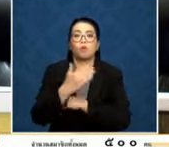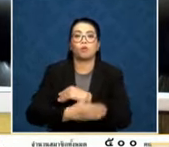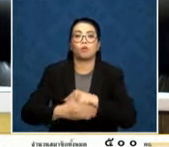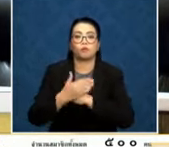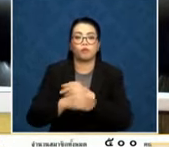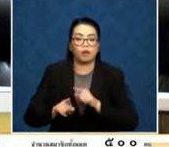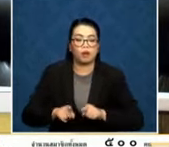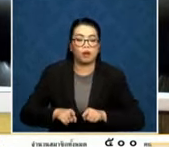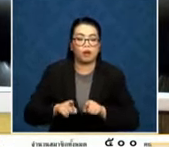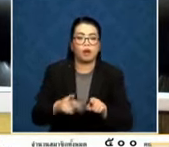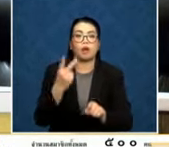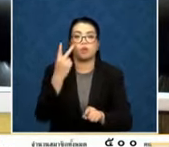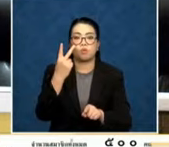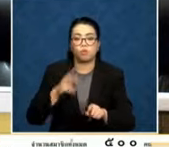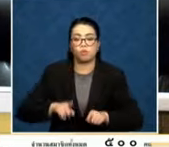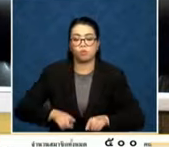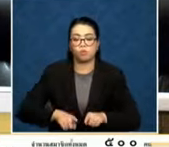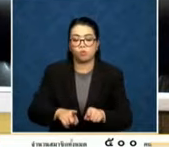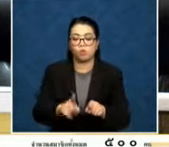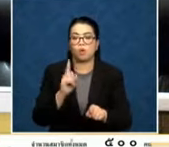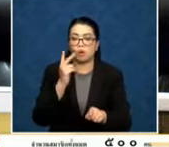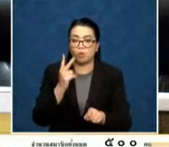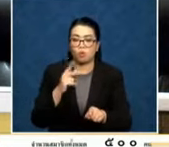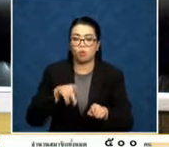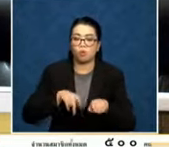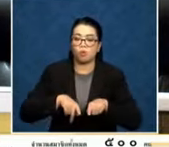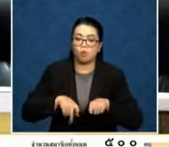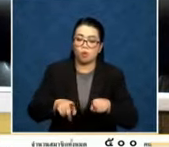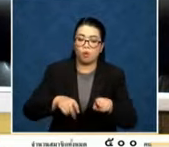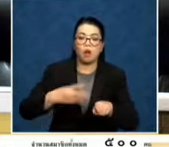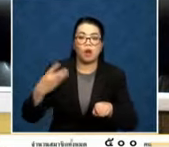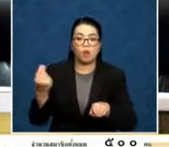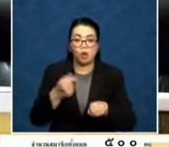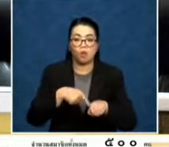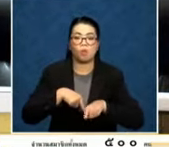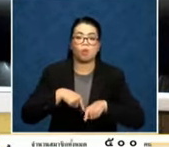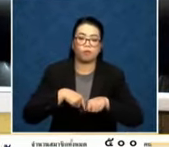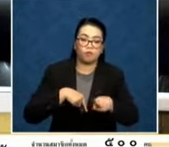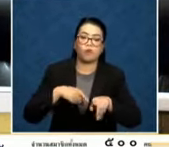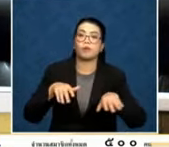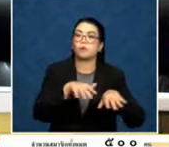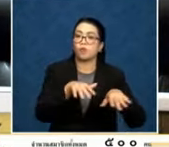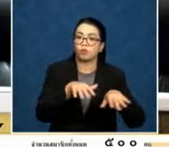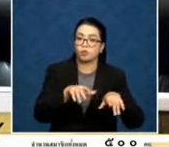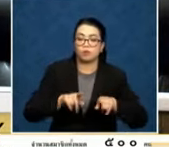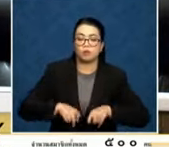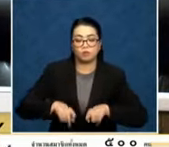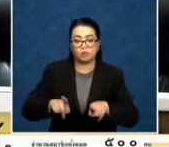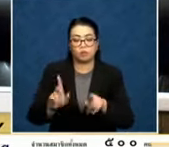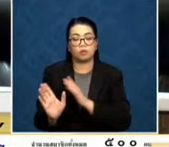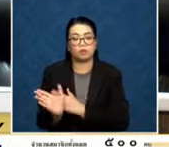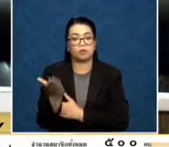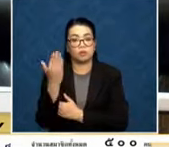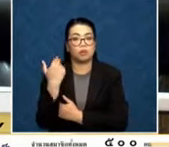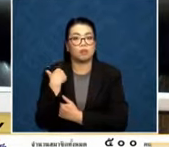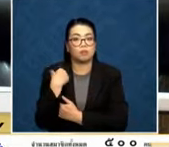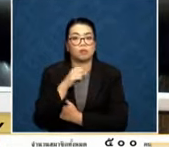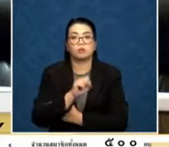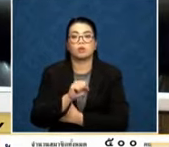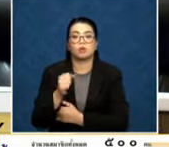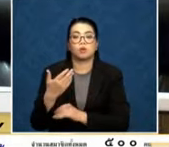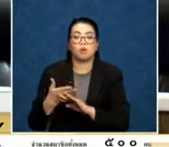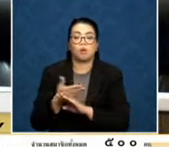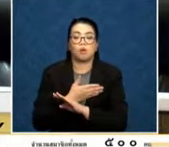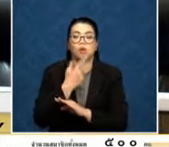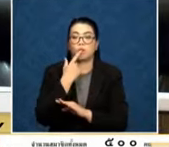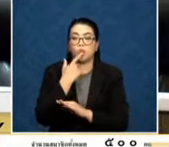ครับในในส่วนนี้มันจำเป็นยังไงครับท่านมันจำเป็นเพราะว่าบ้านเราเนี่ยนะครับงบเมื่อเช้าก็มีเอ่อส.สก่อน